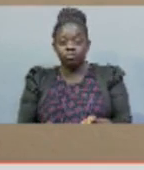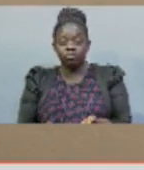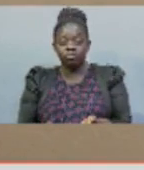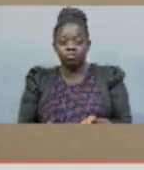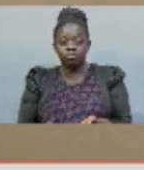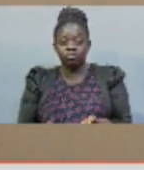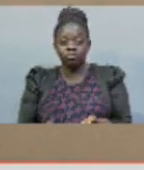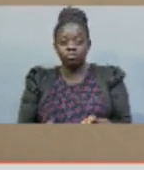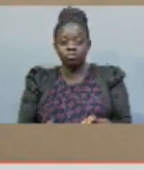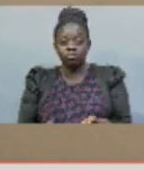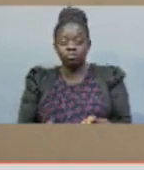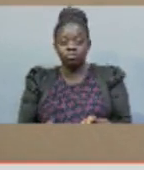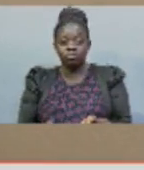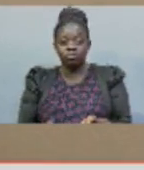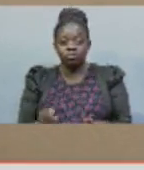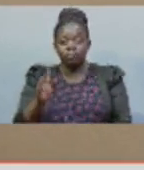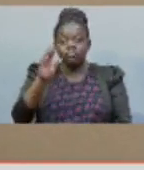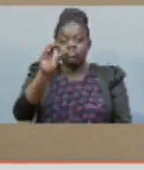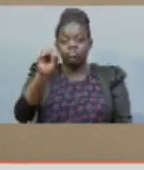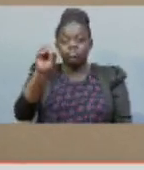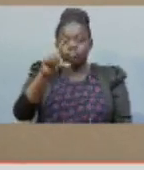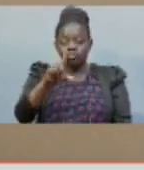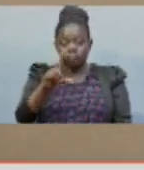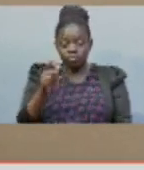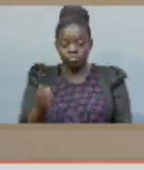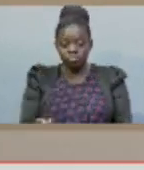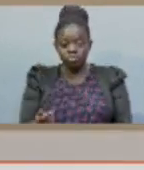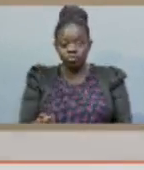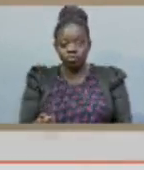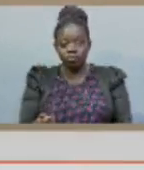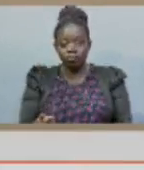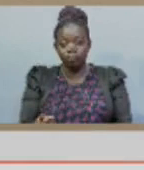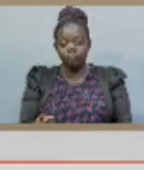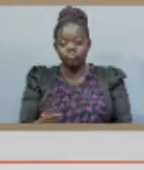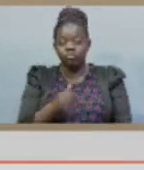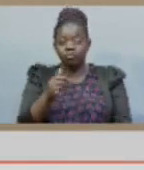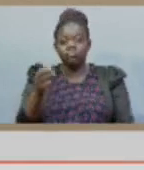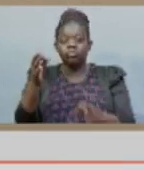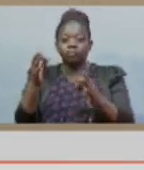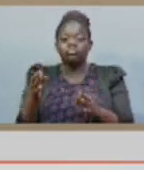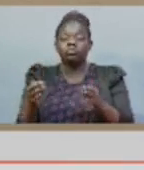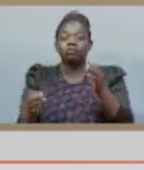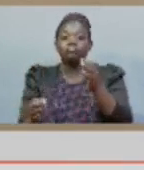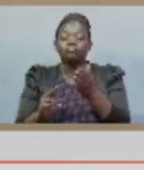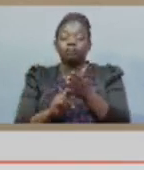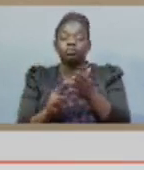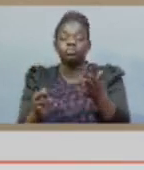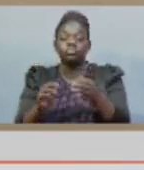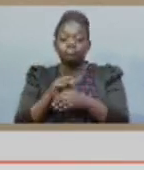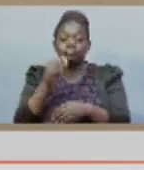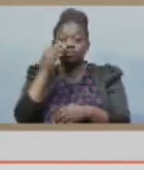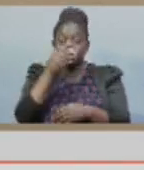crude palm oil nti crude palm oil ono kya kimu ku birungo ebikozesebwa okukola